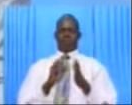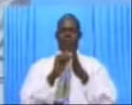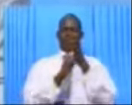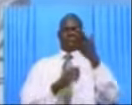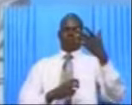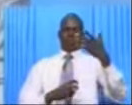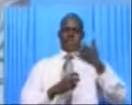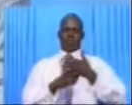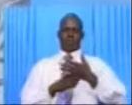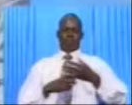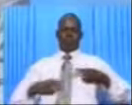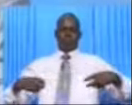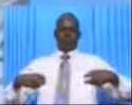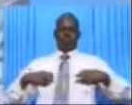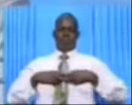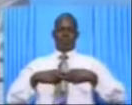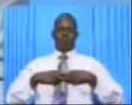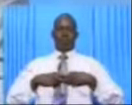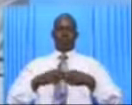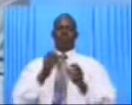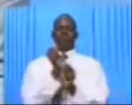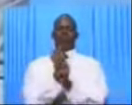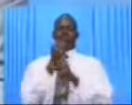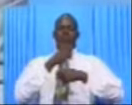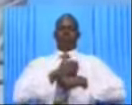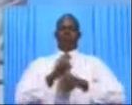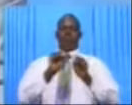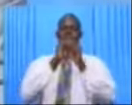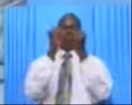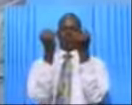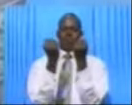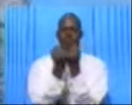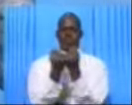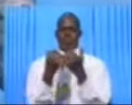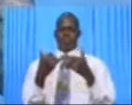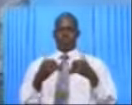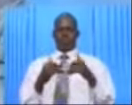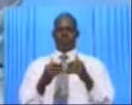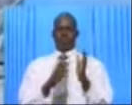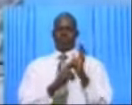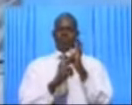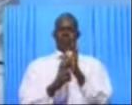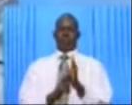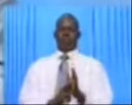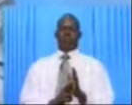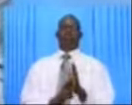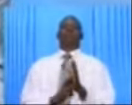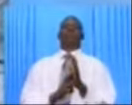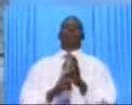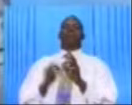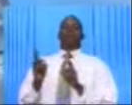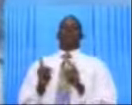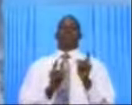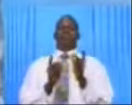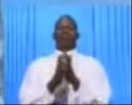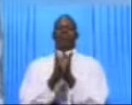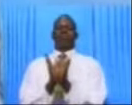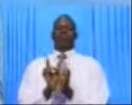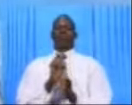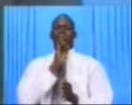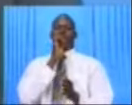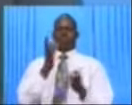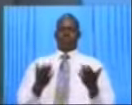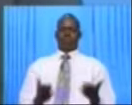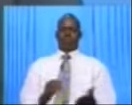facture énergétique ». C'est une initiative de la société Eclipse dont le représentant, l'administrateur général, M. Yves Rousteau, est sur ce plateau